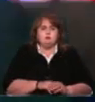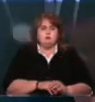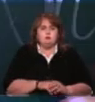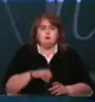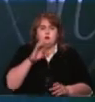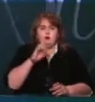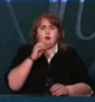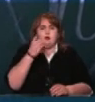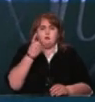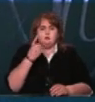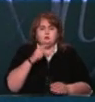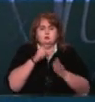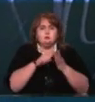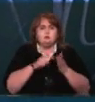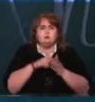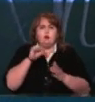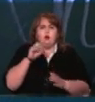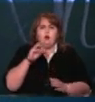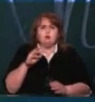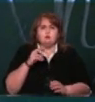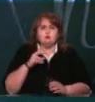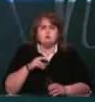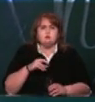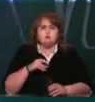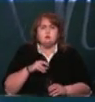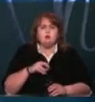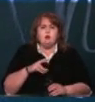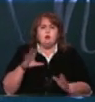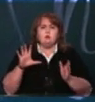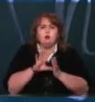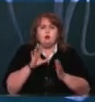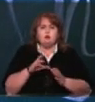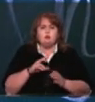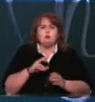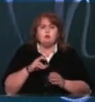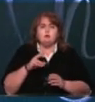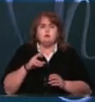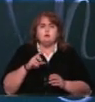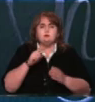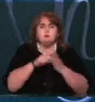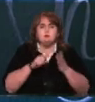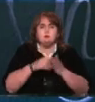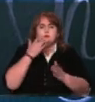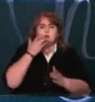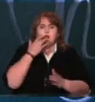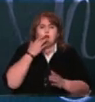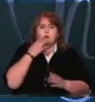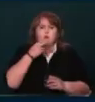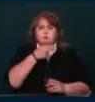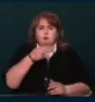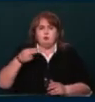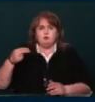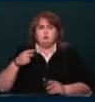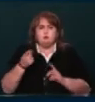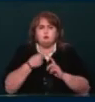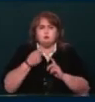e1 разделить на h. Энергия первого уровня разделить на постоянную планка. Вот это отношение величин